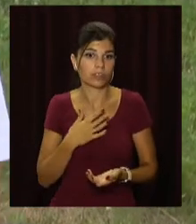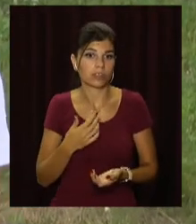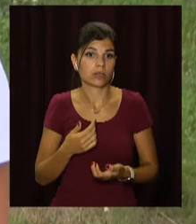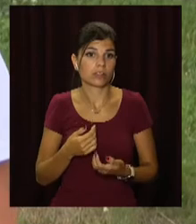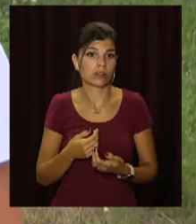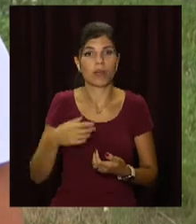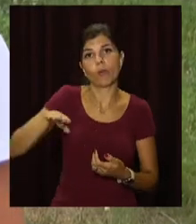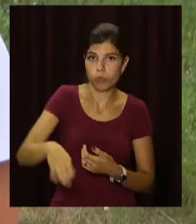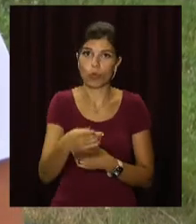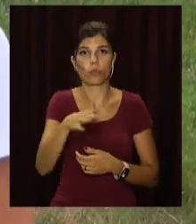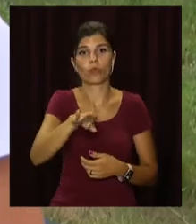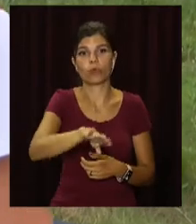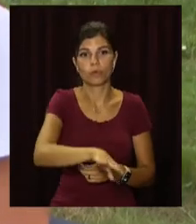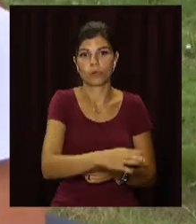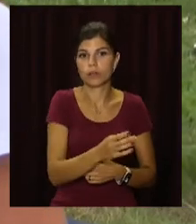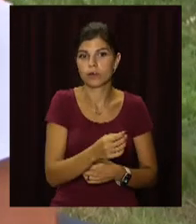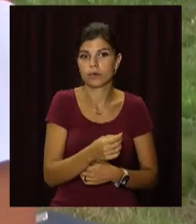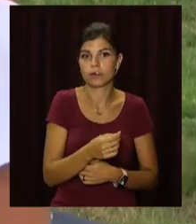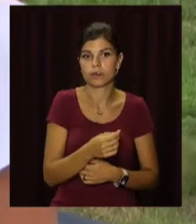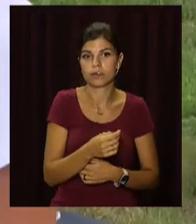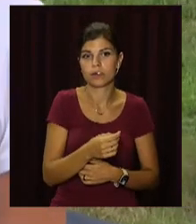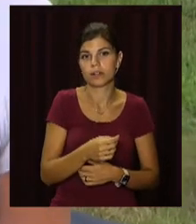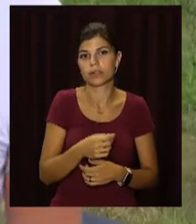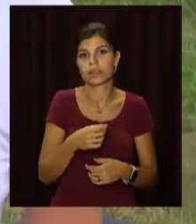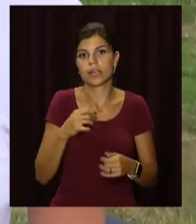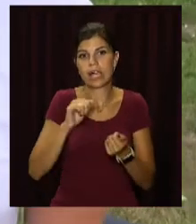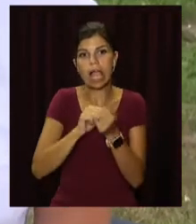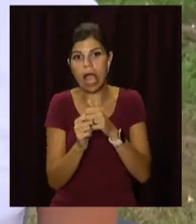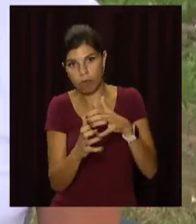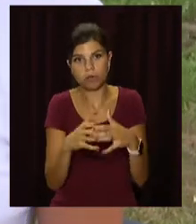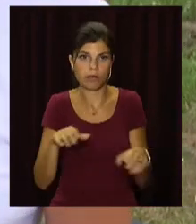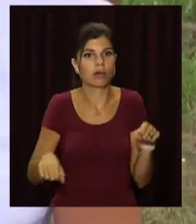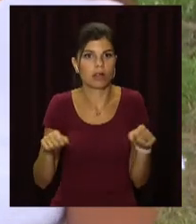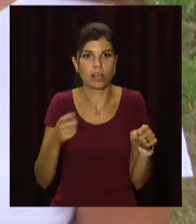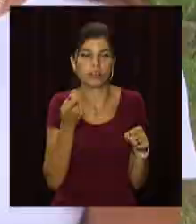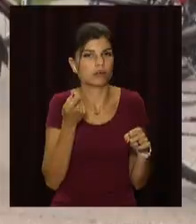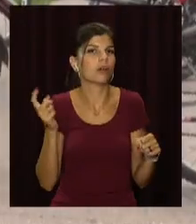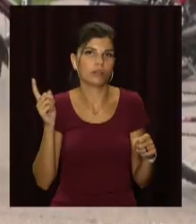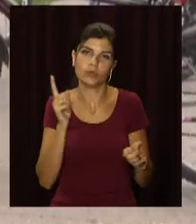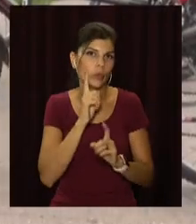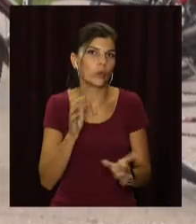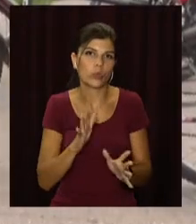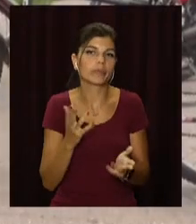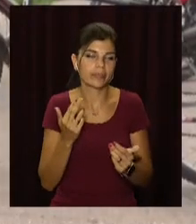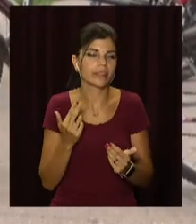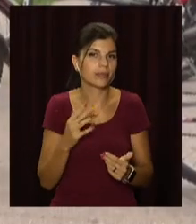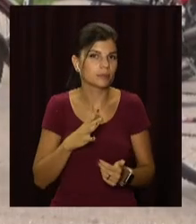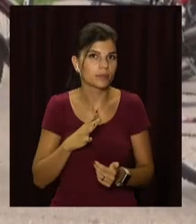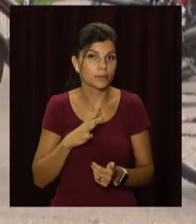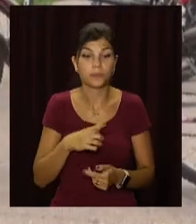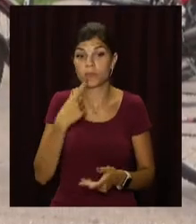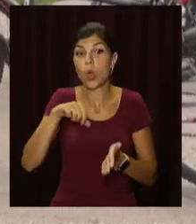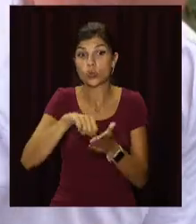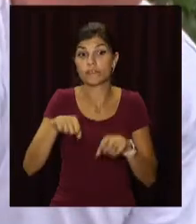і виямки, і вивезене каміння, по якому нам треба було їхати. У Миколаївці учасники